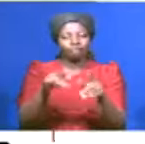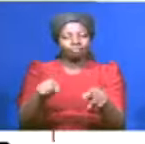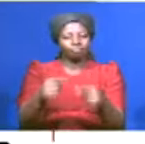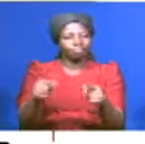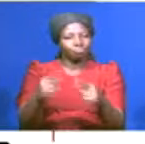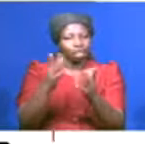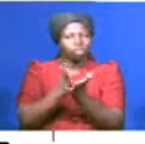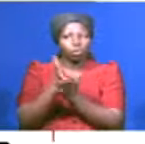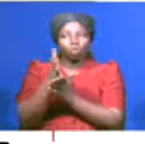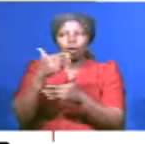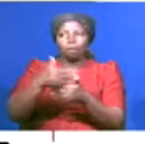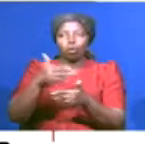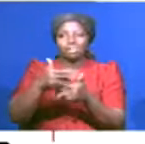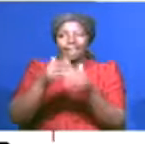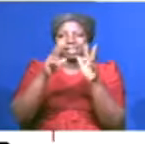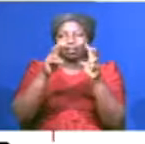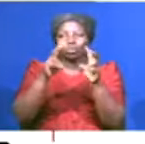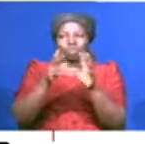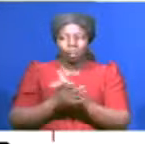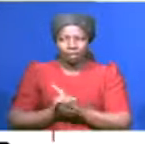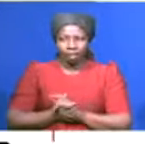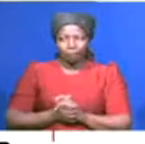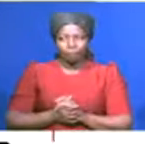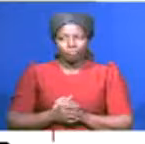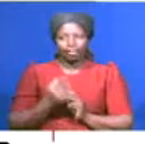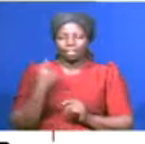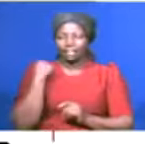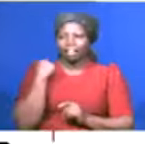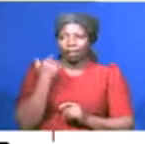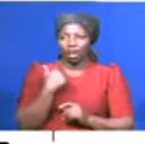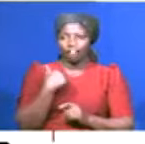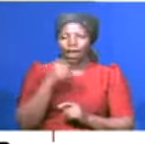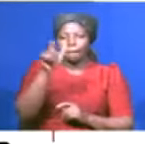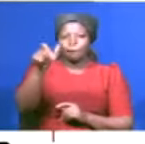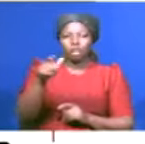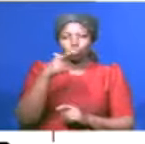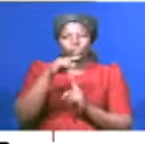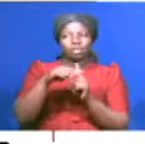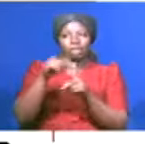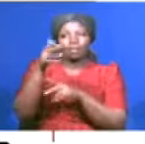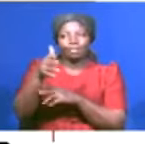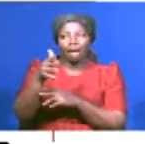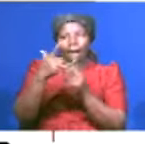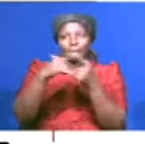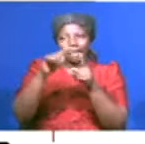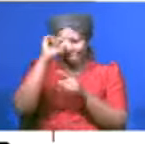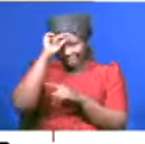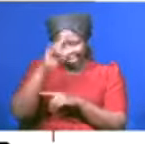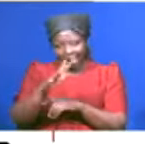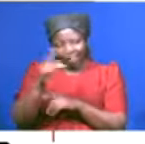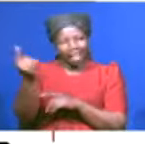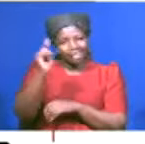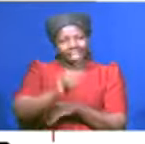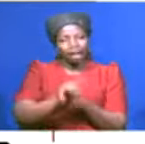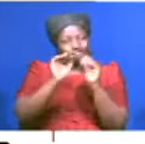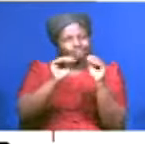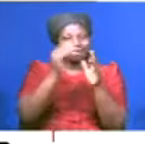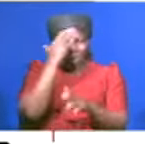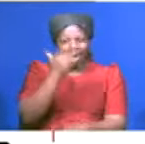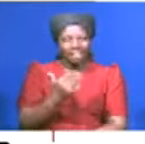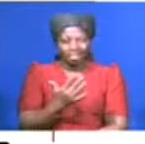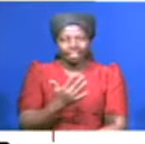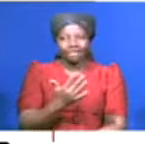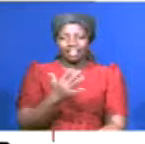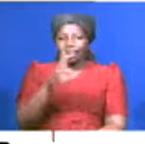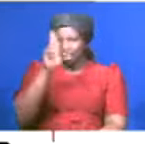mipaka. Jana kulikuwa na mtu aliuliwa pale. Gavana wa Taita Taveta mbona hakufika hapa? Askari wao mbona